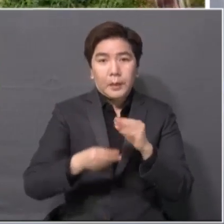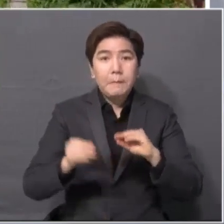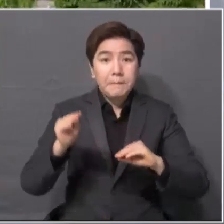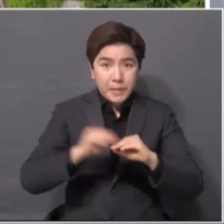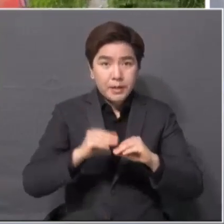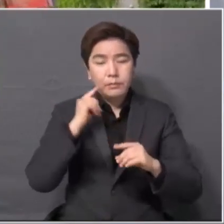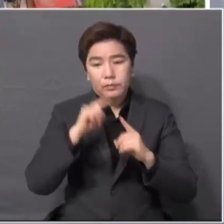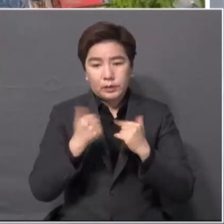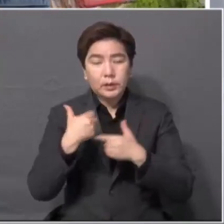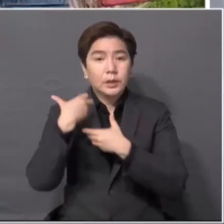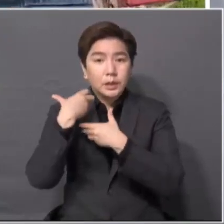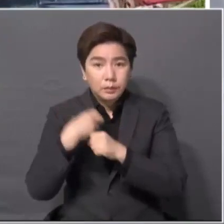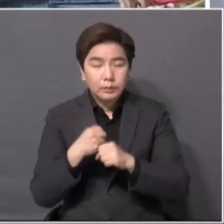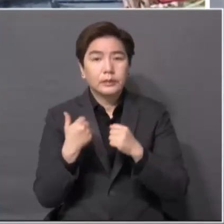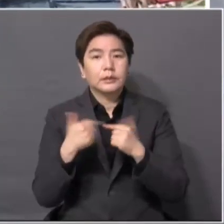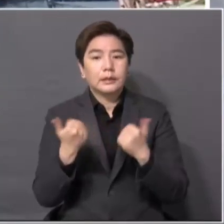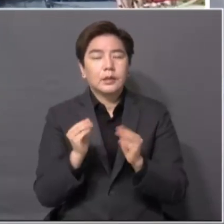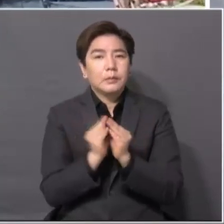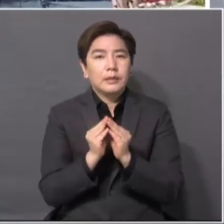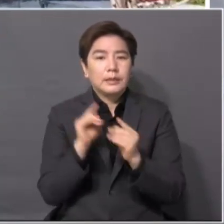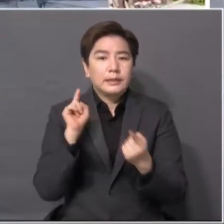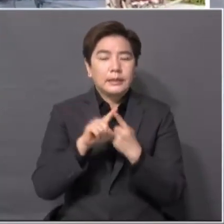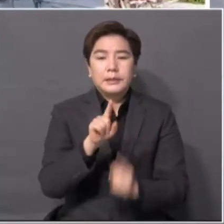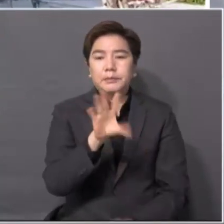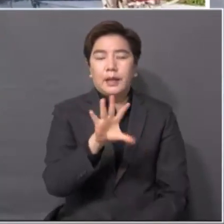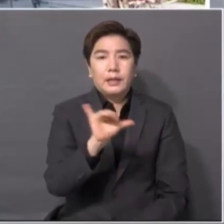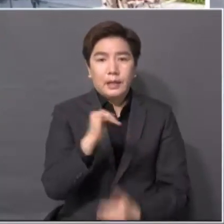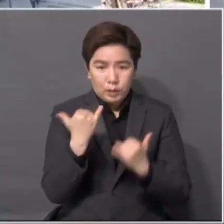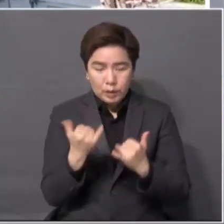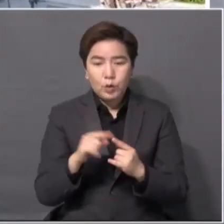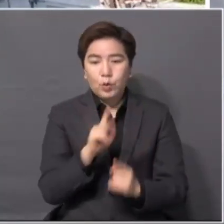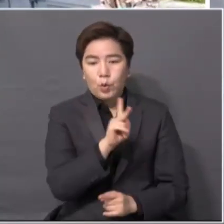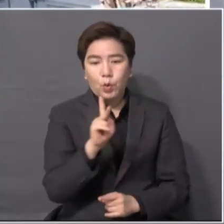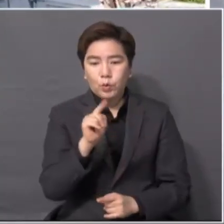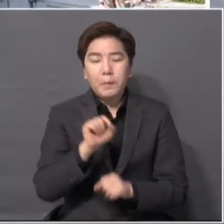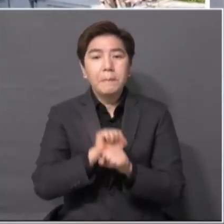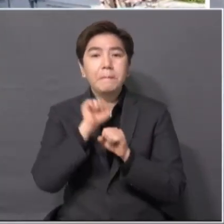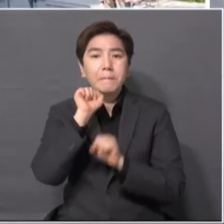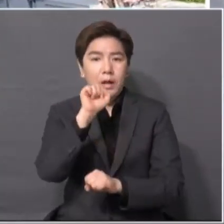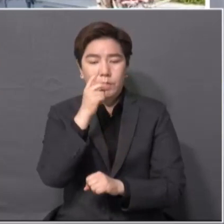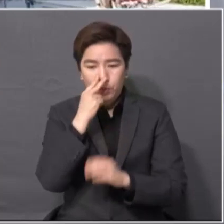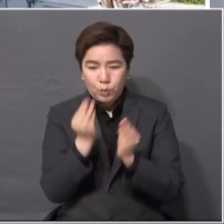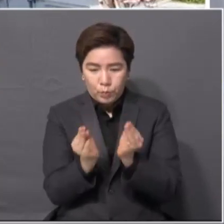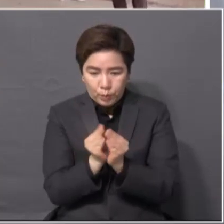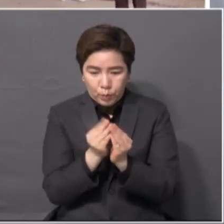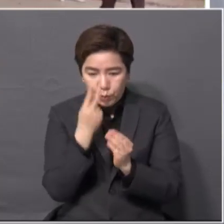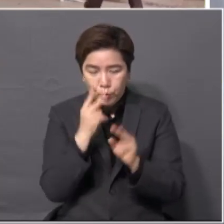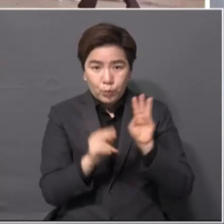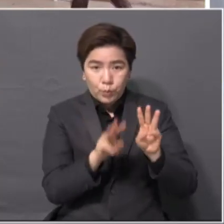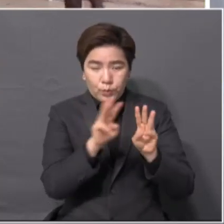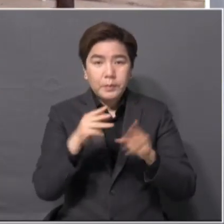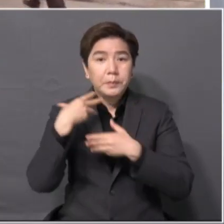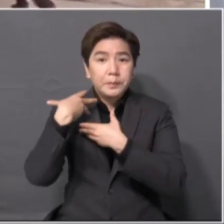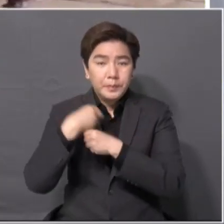มา แล้วก็ทำให้ปชาที่ปดตอนนี้ตอนแรกเสยบไมถ 25 เสียงล่าสุกระกะตอ ไดมีการปากัออกมาพผชมเขไปดใ Web Site ได้นะฮะ